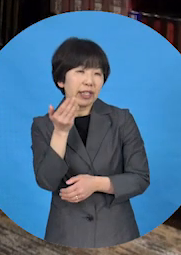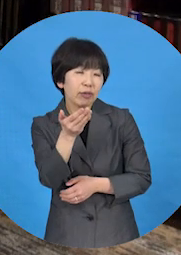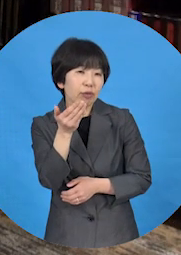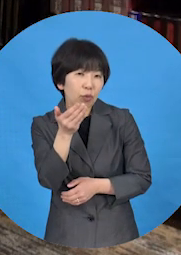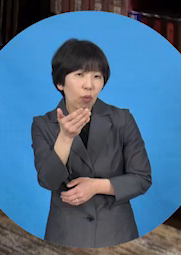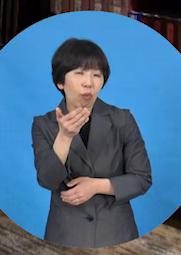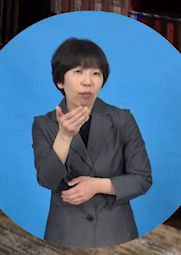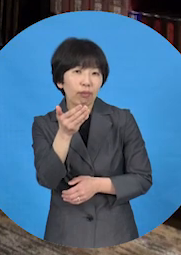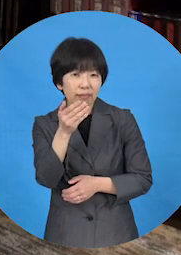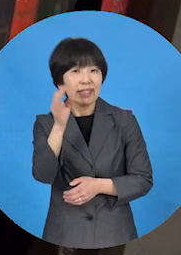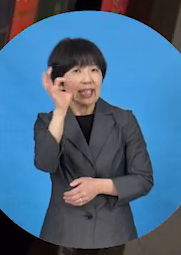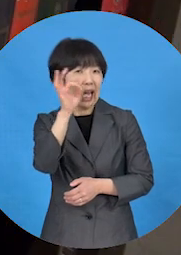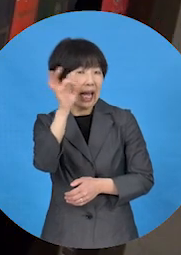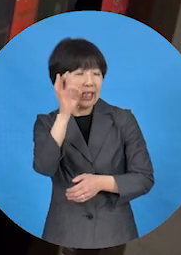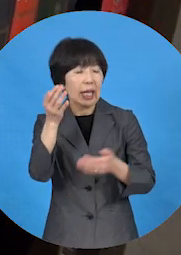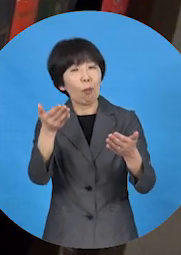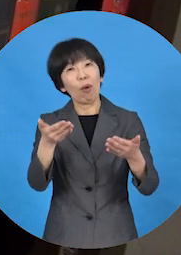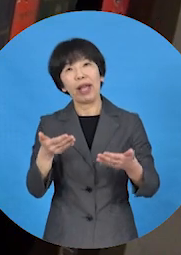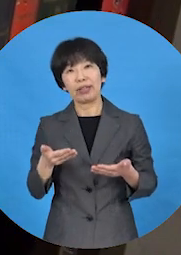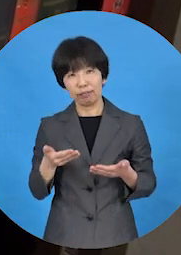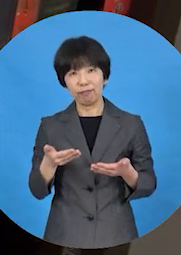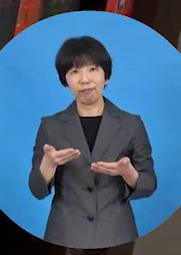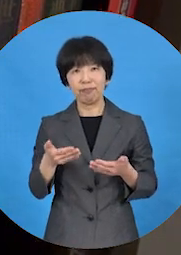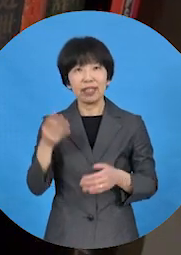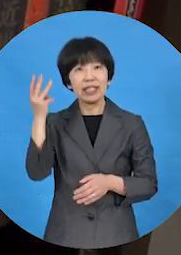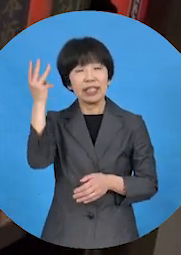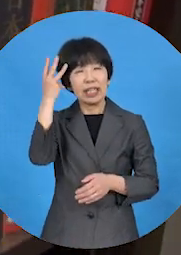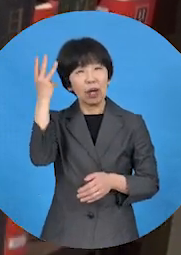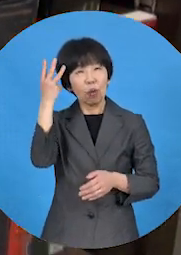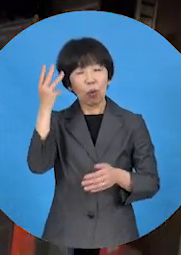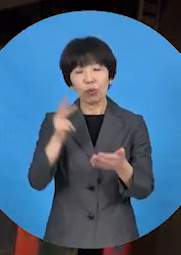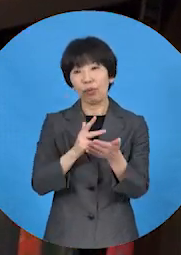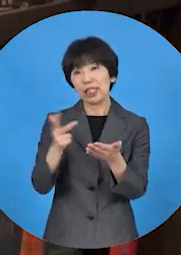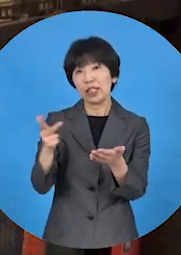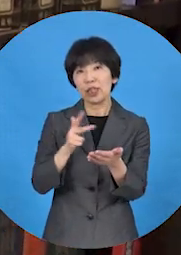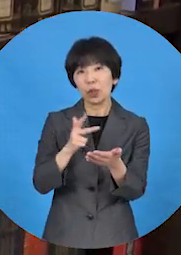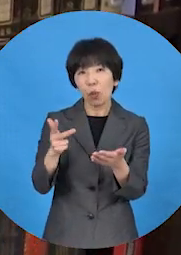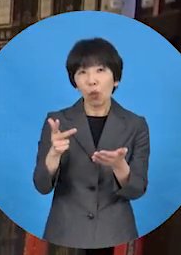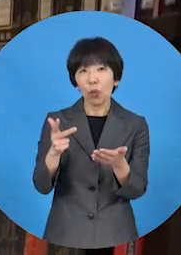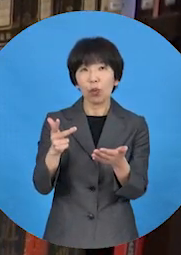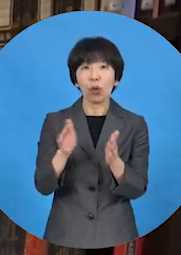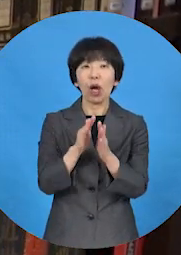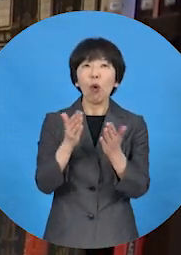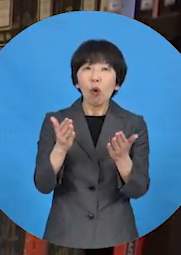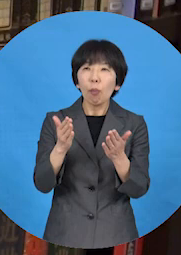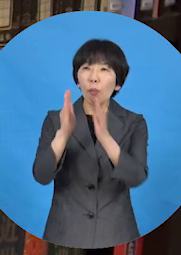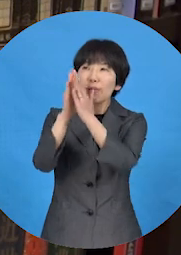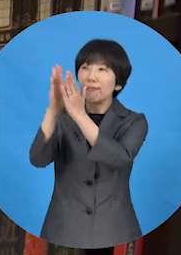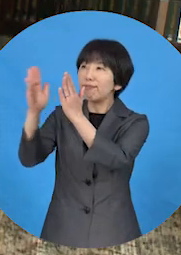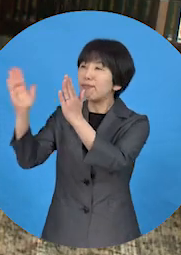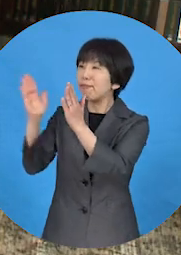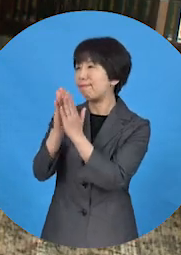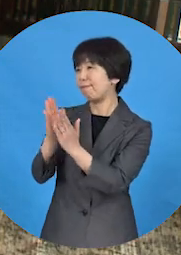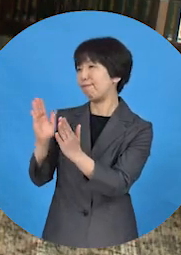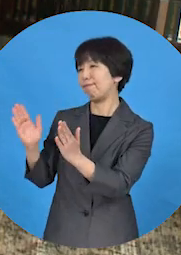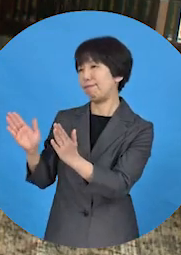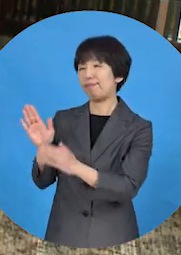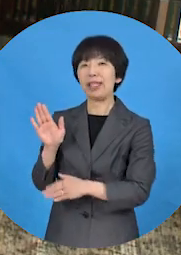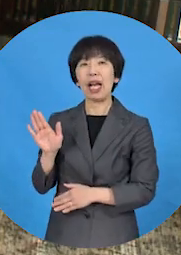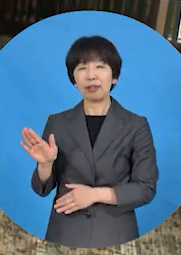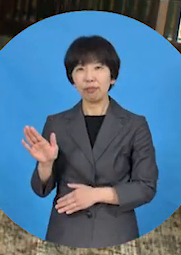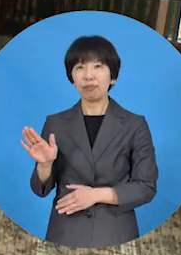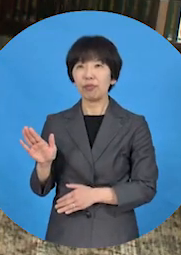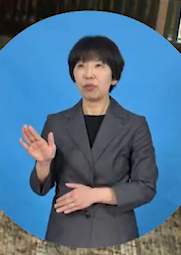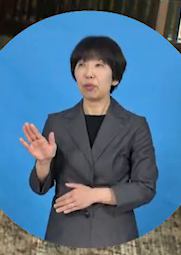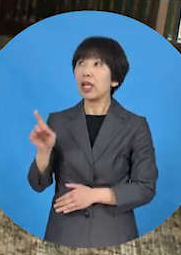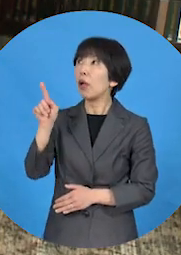書資料がですね、辞典などを中心に取り揃えておりまして、そういったものをすぐにご案内しながら調べ物の支援